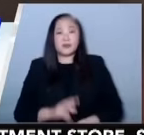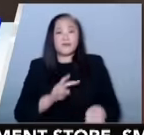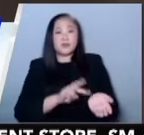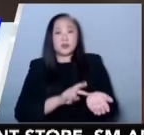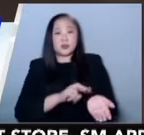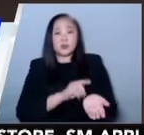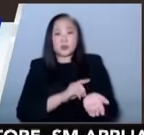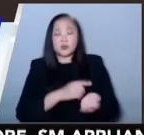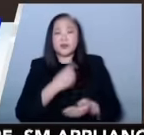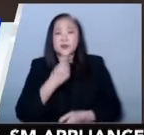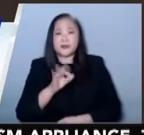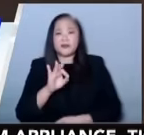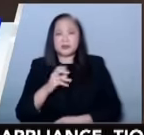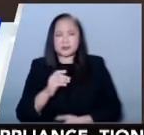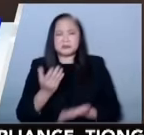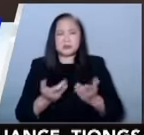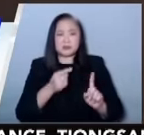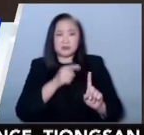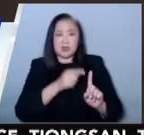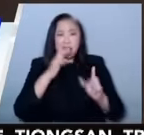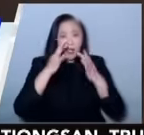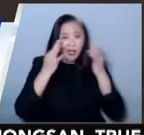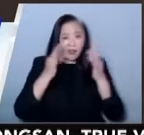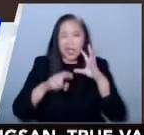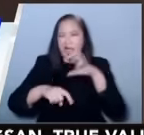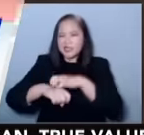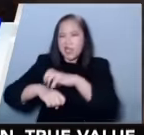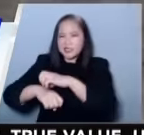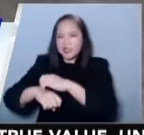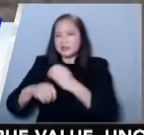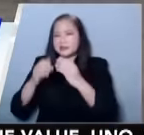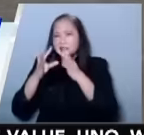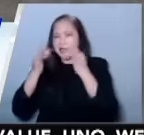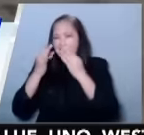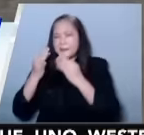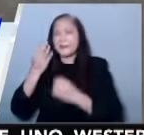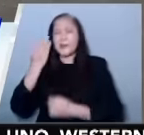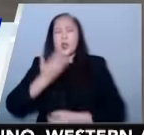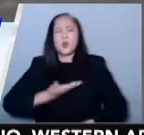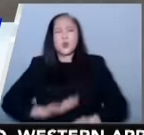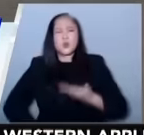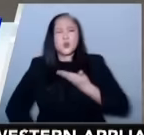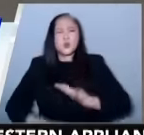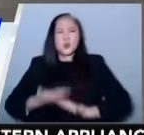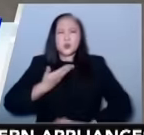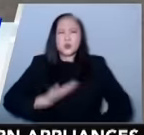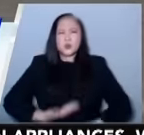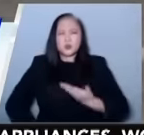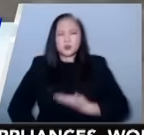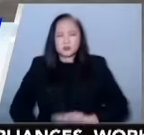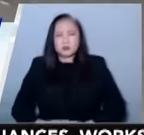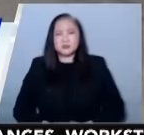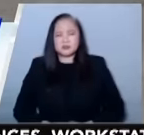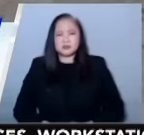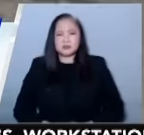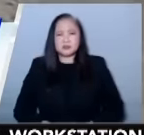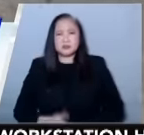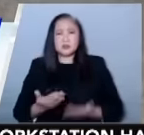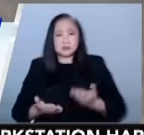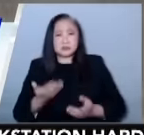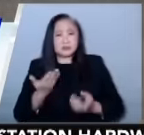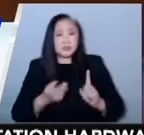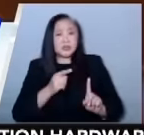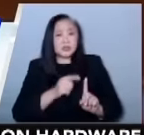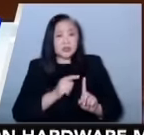pusa ang bangkay ng kapwa niya pusa dahil sa matinding gutom. Hindi rin daw maisasantabi ang factor na natural hunters ang